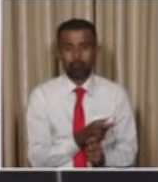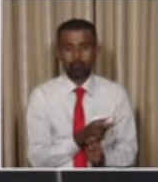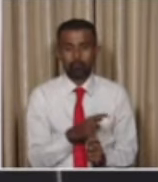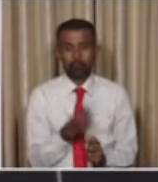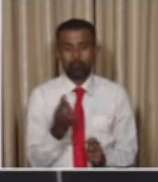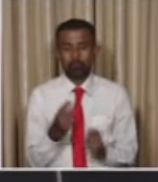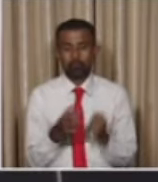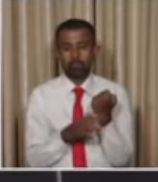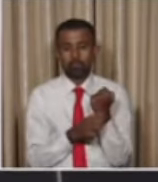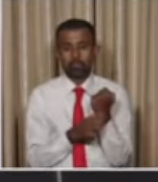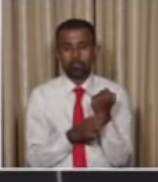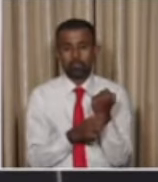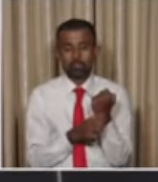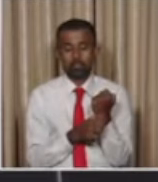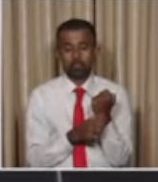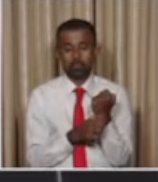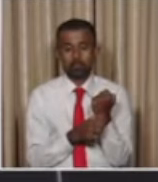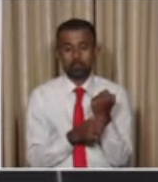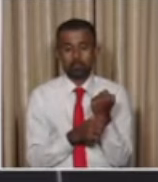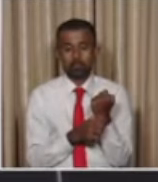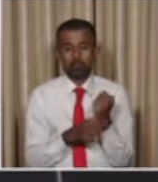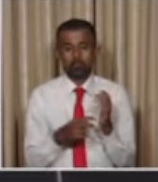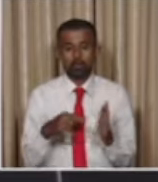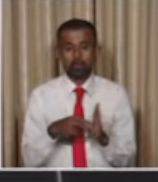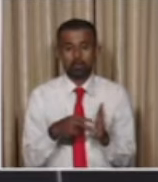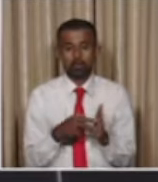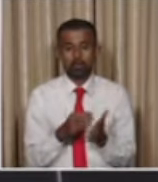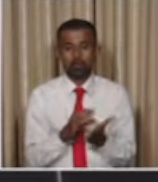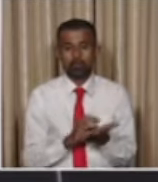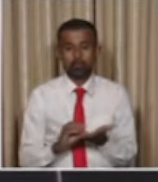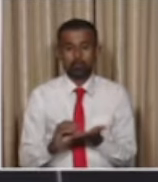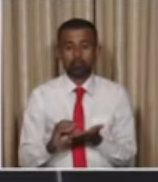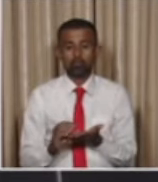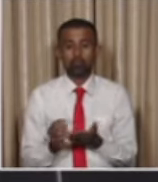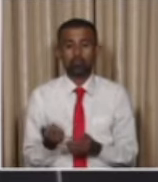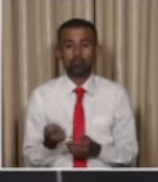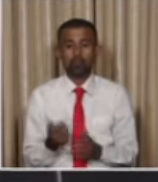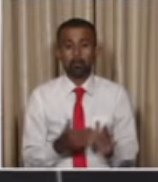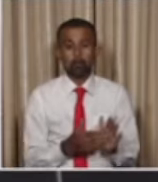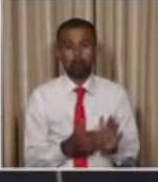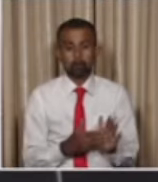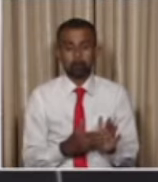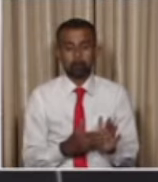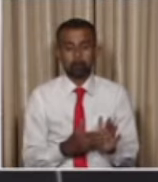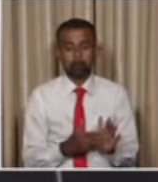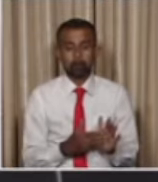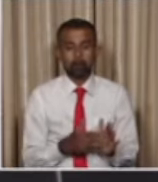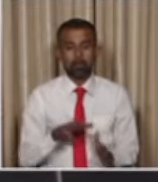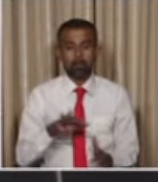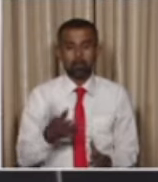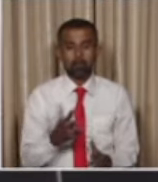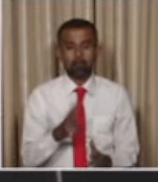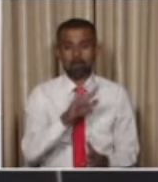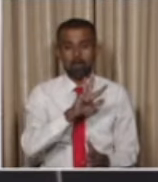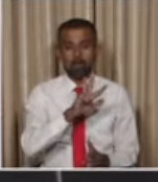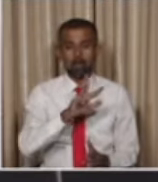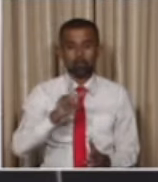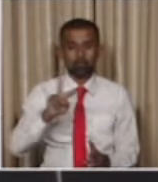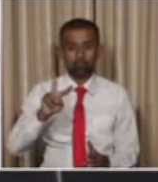අනිකුත් දීමනාවලට මේ අයවැයේ වෙන් කරලා තියෙන්නේ මිලියන 992යි.